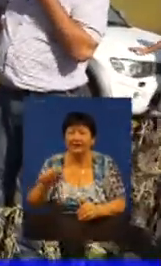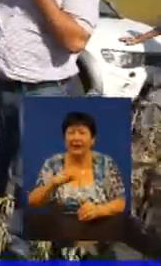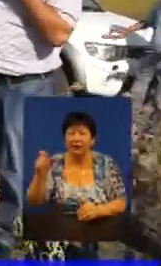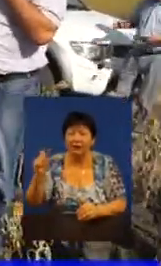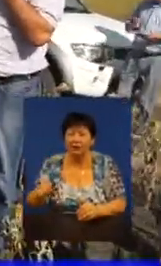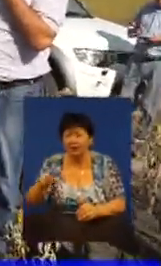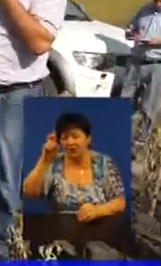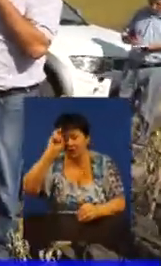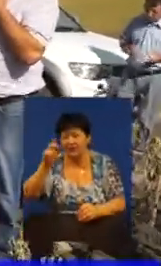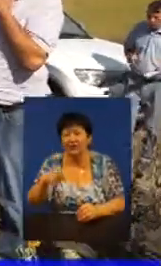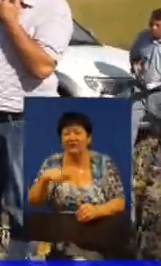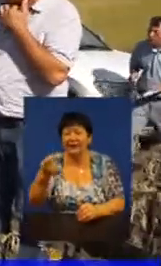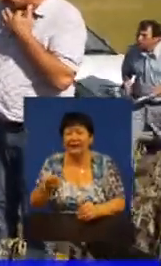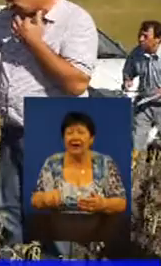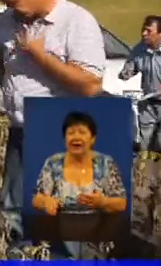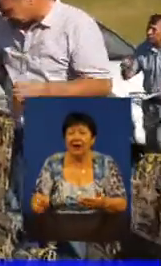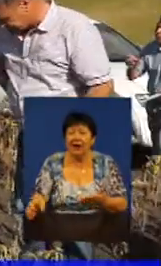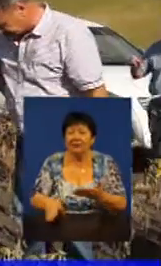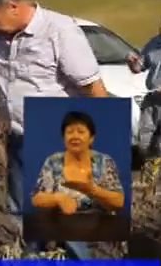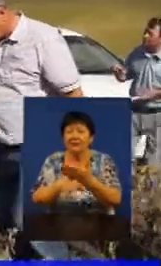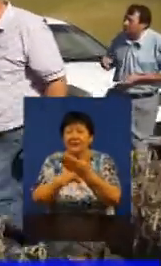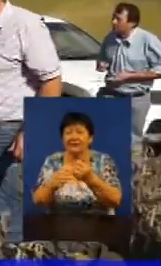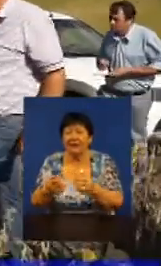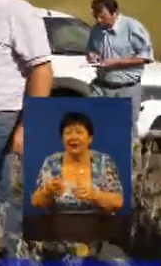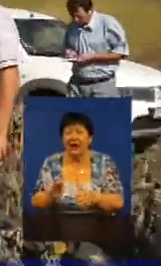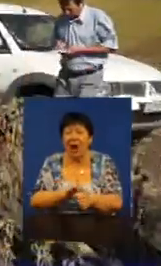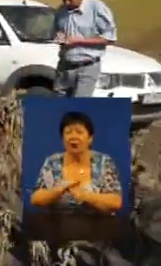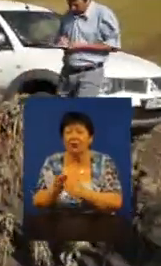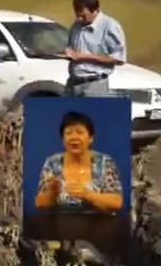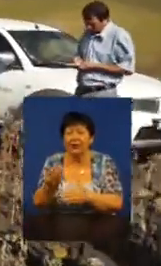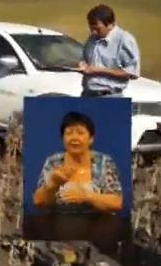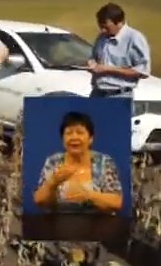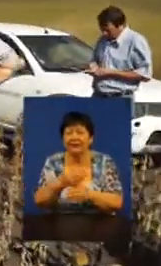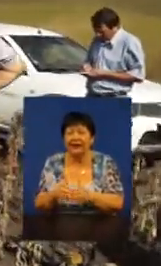că guvernul va acorda subvenții pentru acoperirea parțială a cheltuielilor.